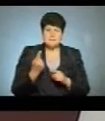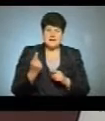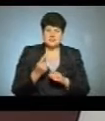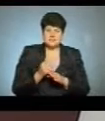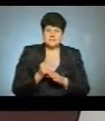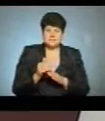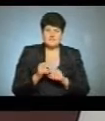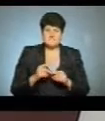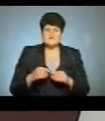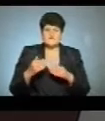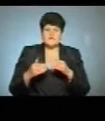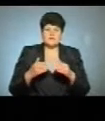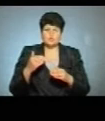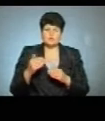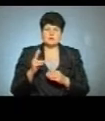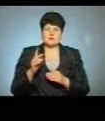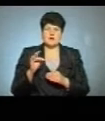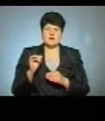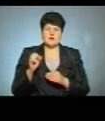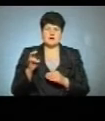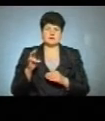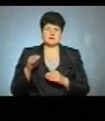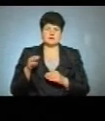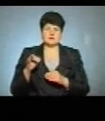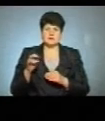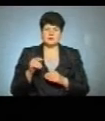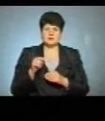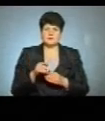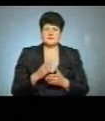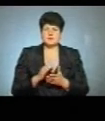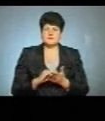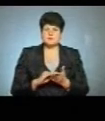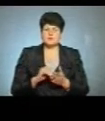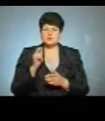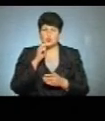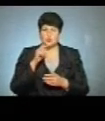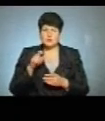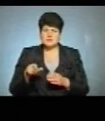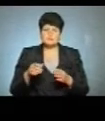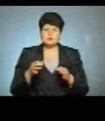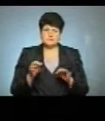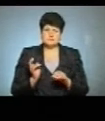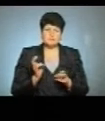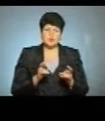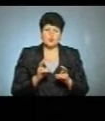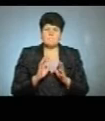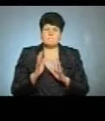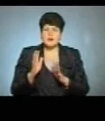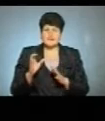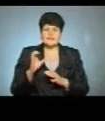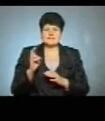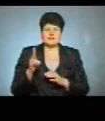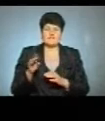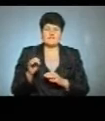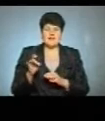із карантину. Зараз ви бачите інфографіку, яку розробив Кабмін. У ній йдеться про те, що українцям дозволять відвідувати парки, сквери, зони